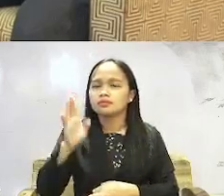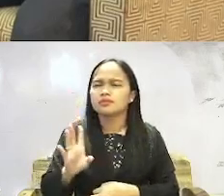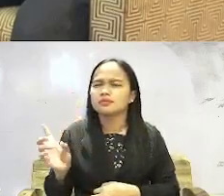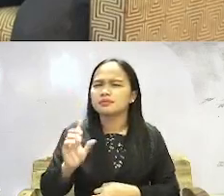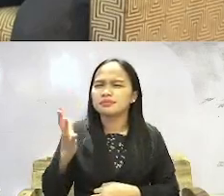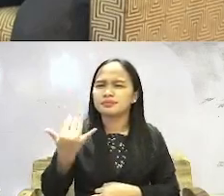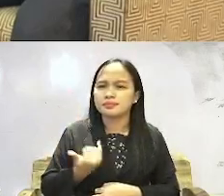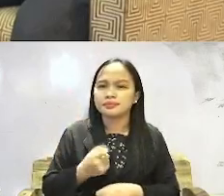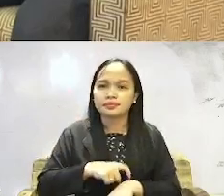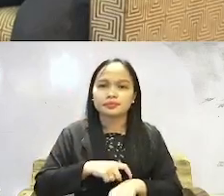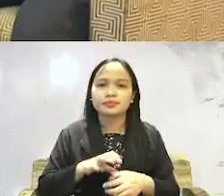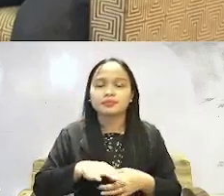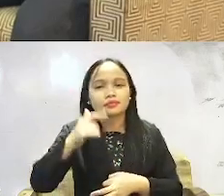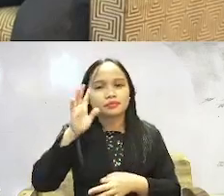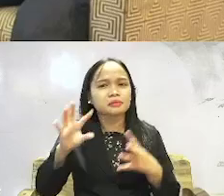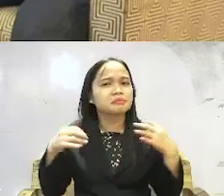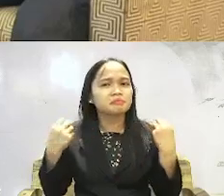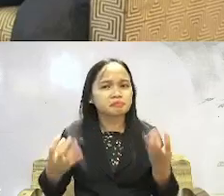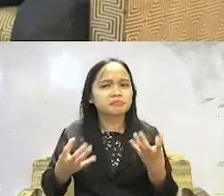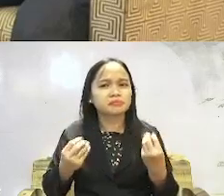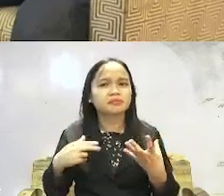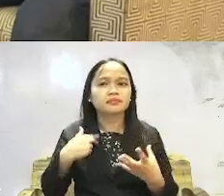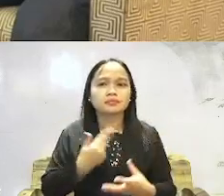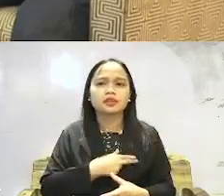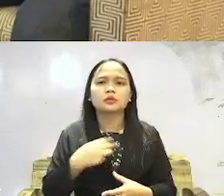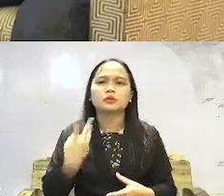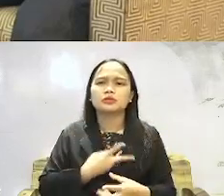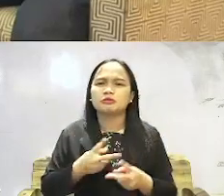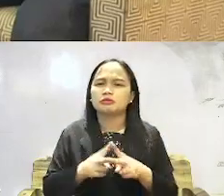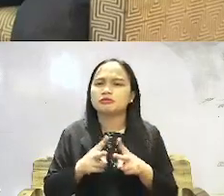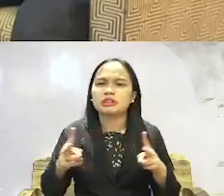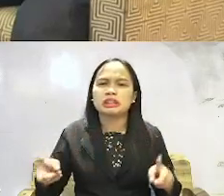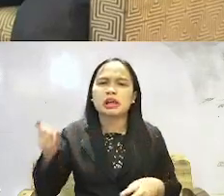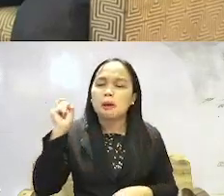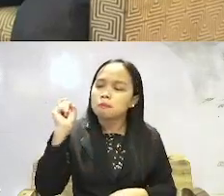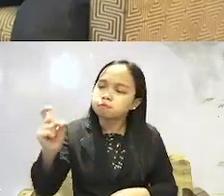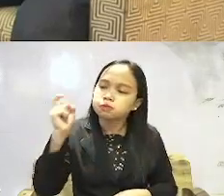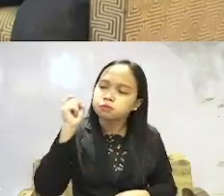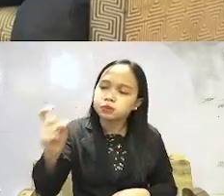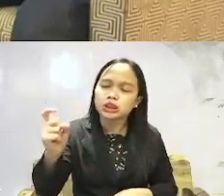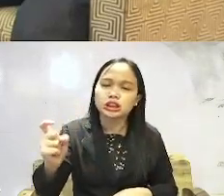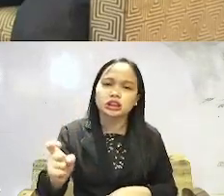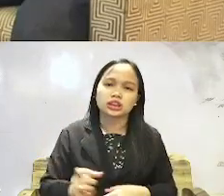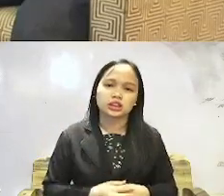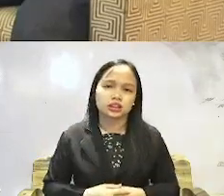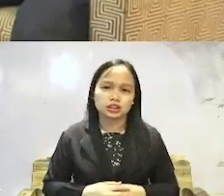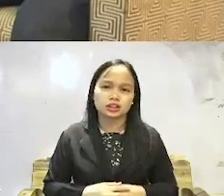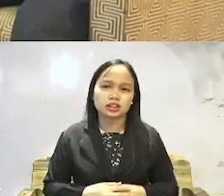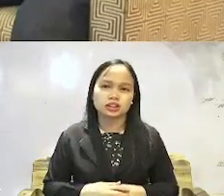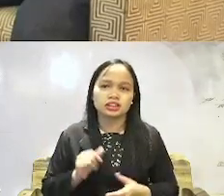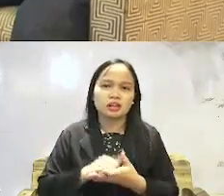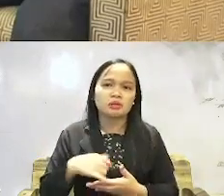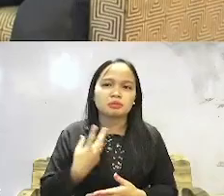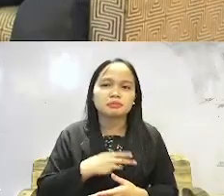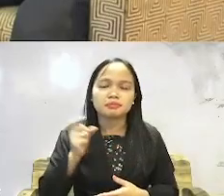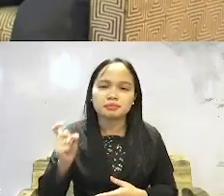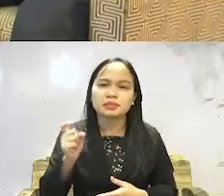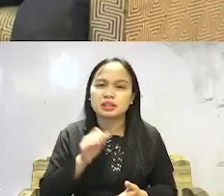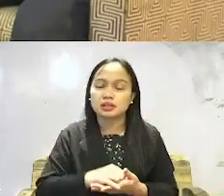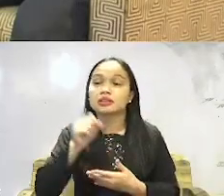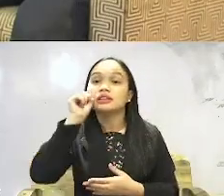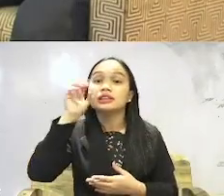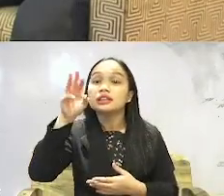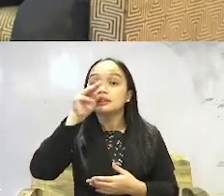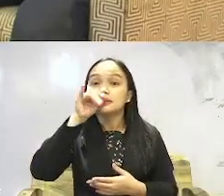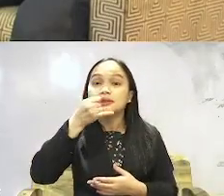time of God? Kasi marami sa atin nga, masyado tayong nagmamadali. Diba? Kaya sinabi ni Sir Jao noon, siya ang nagsalita